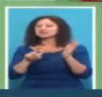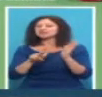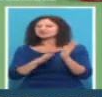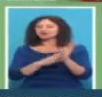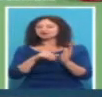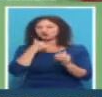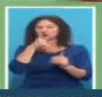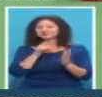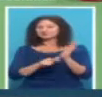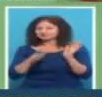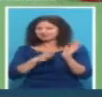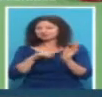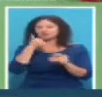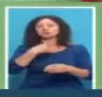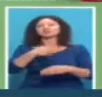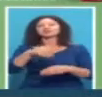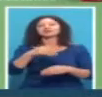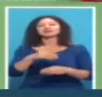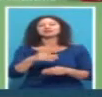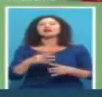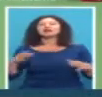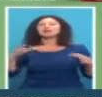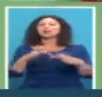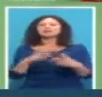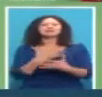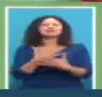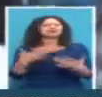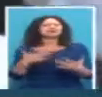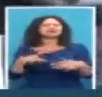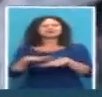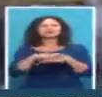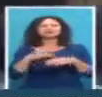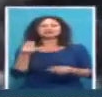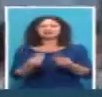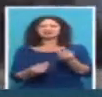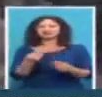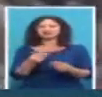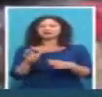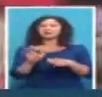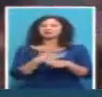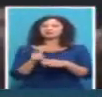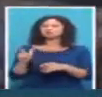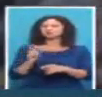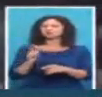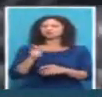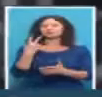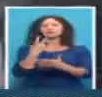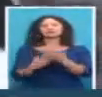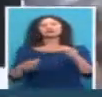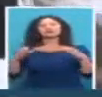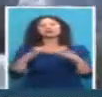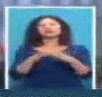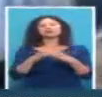эгидой Международной федерации тенниса команды теннисистов из различных стран играют матчи между собой с выбыванием проигравшей команды из